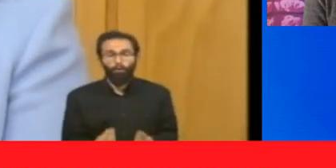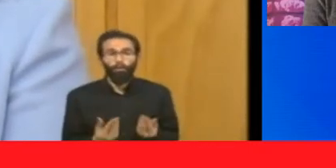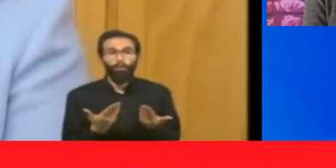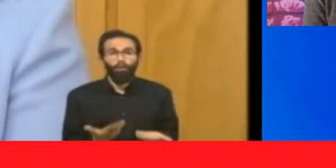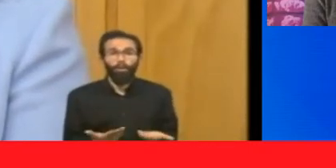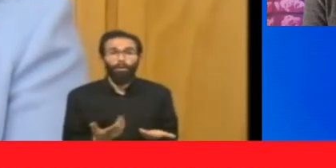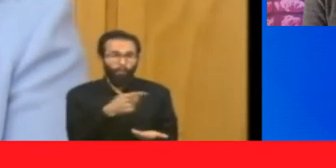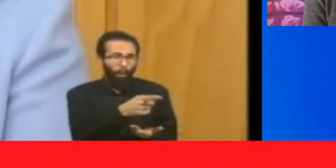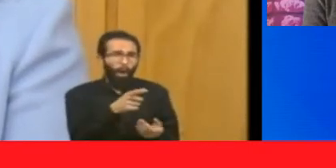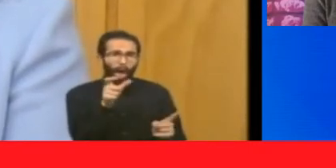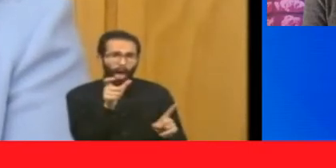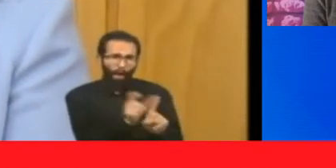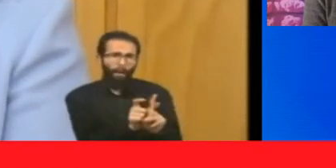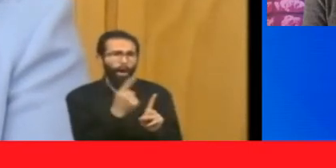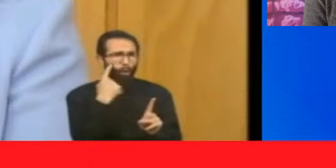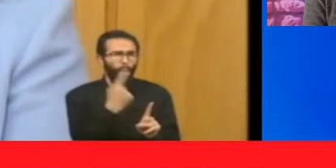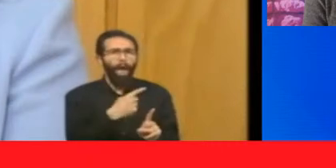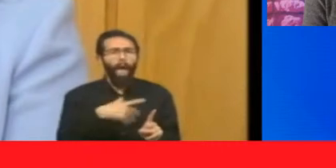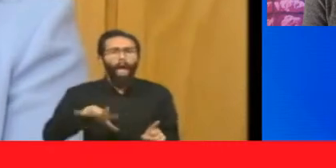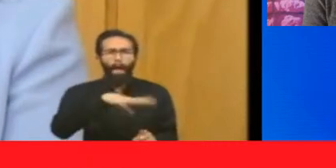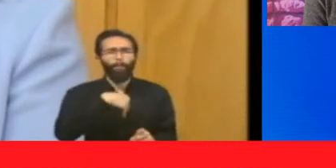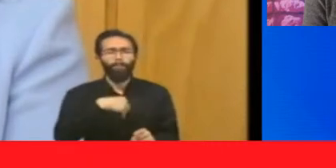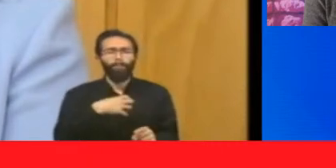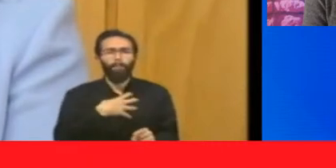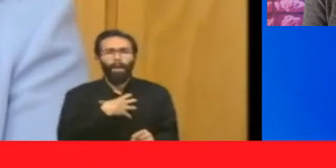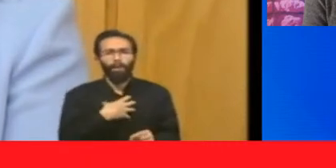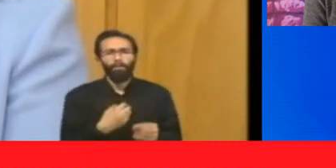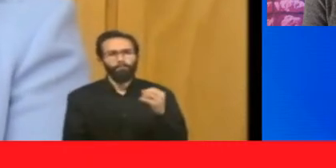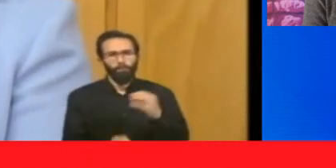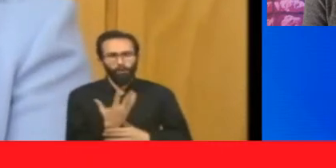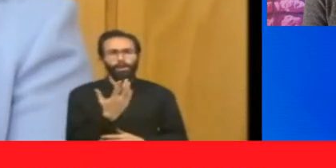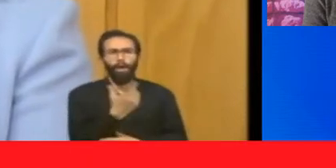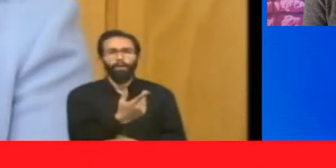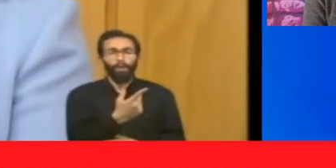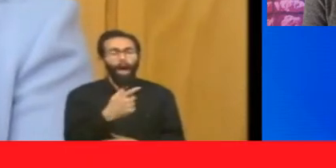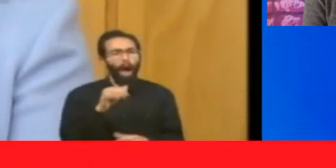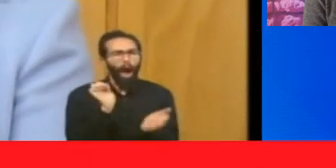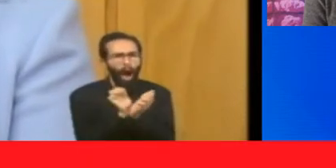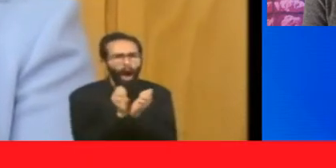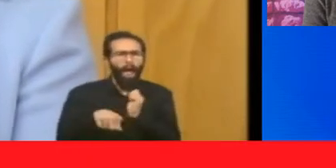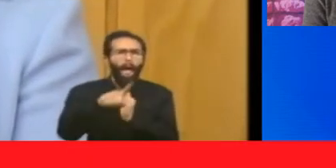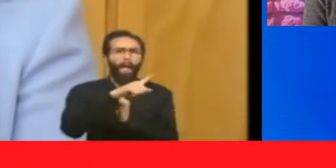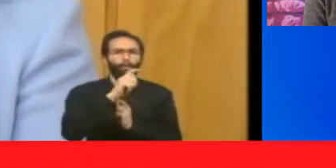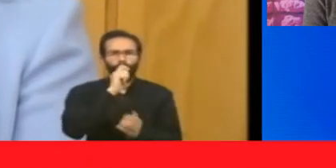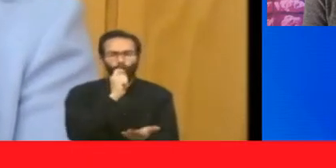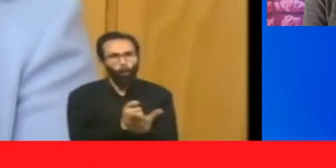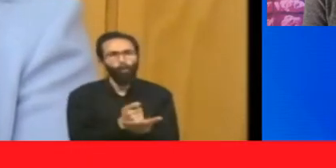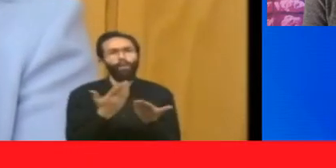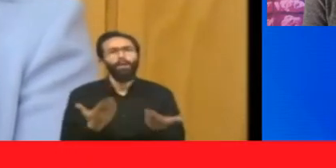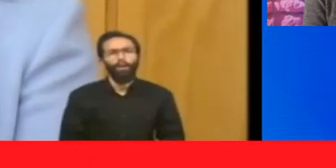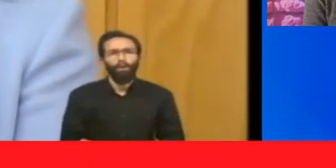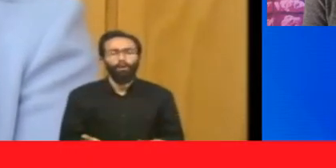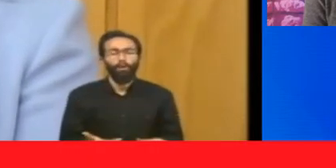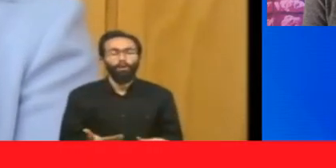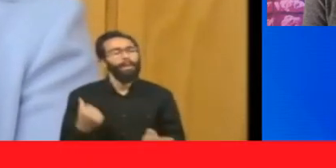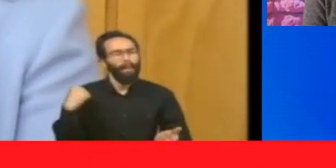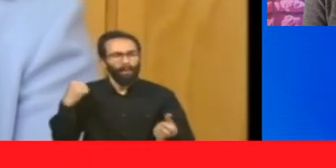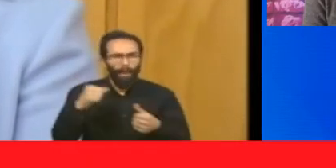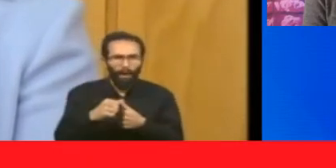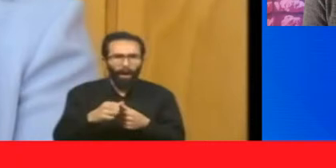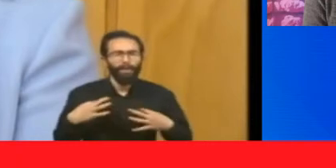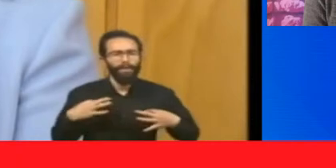sahip çıkacağımızın sözünü bir kez daha ailesine ve halkımıza vermek istiyoruz. Bir kez daha